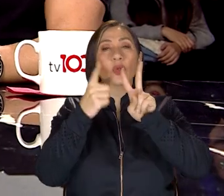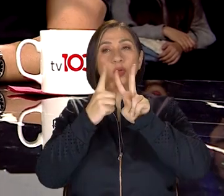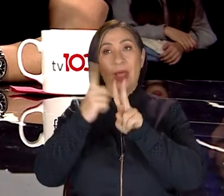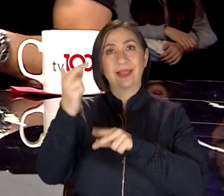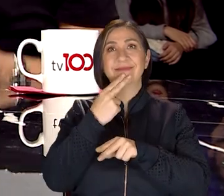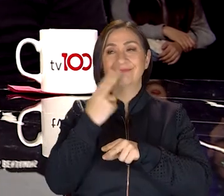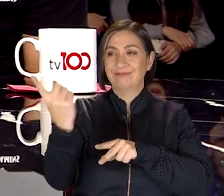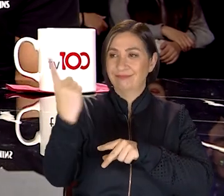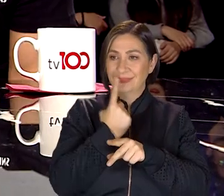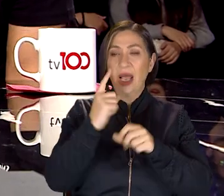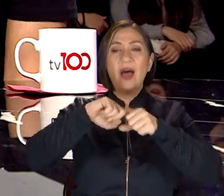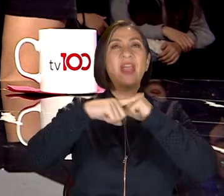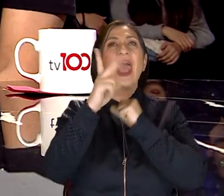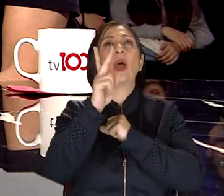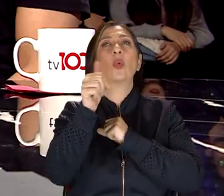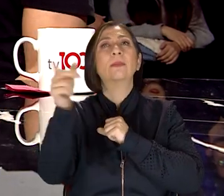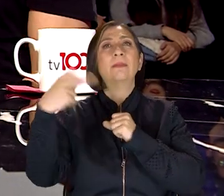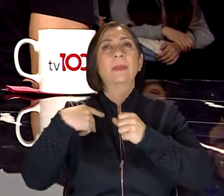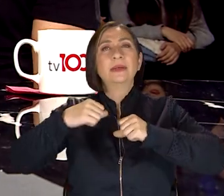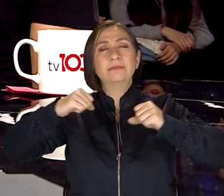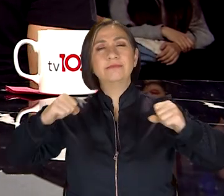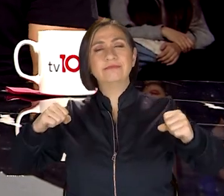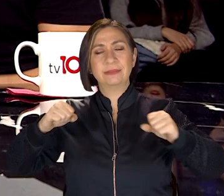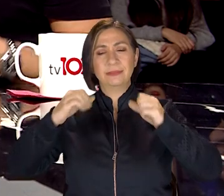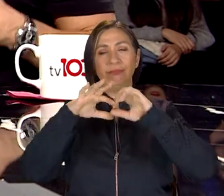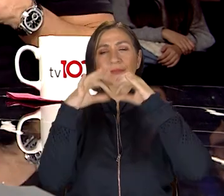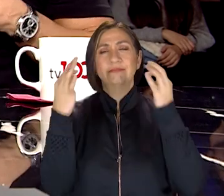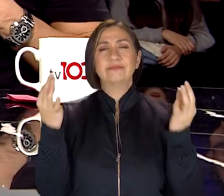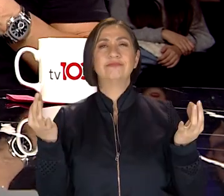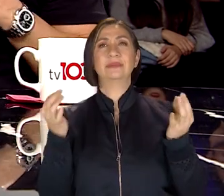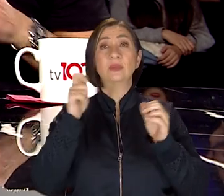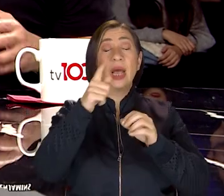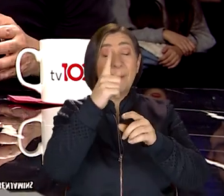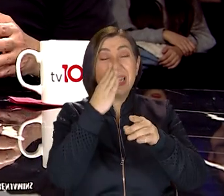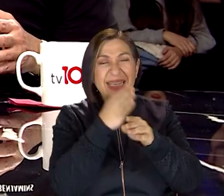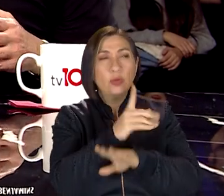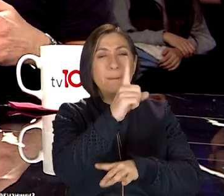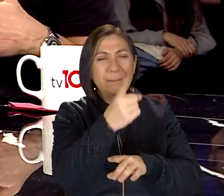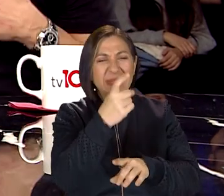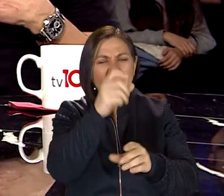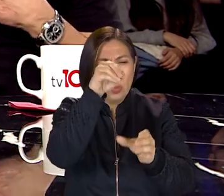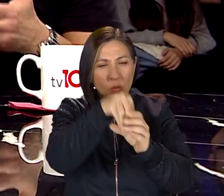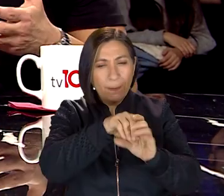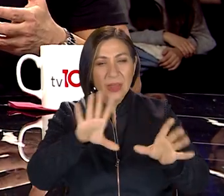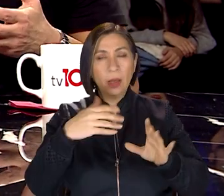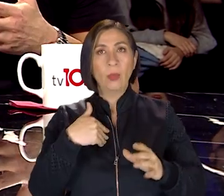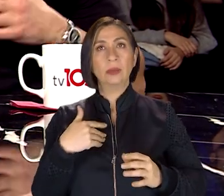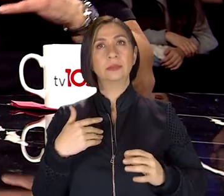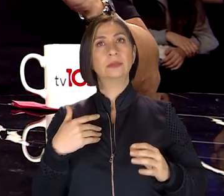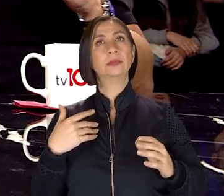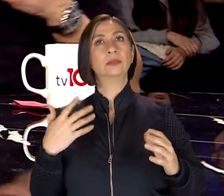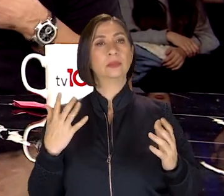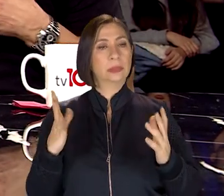geliyor. Haftanın iki günü biz Nur'dan'la esniyoruz ve bak sana bir şey söyleyeceğim. Gerçekten o bir saatin sonunda abi duruşum